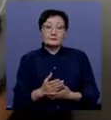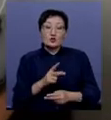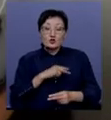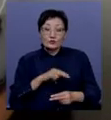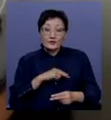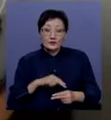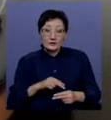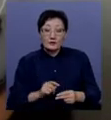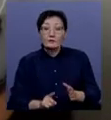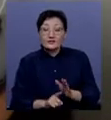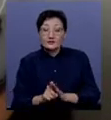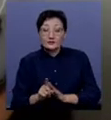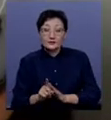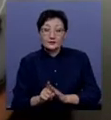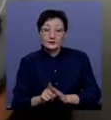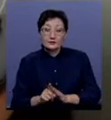қызметтерін жасап жатыр.